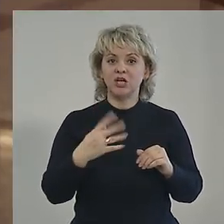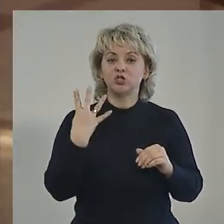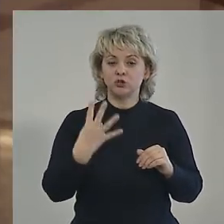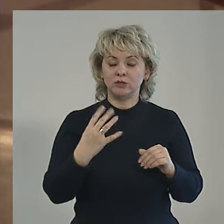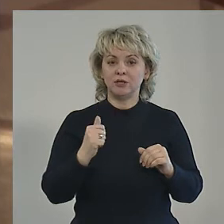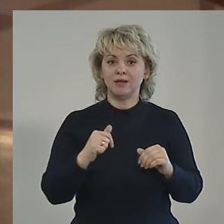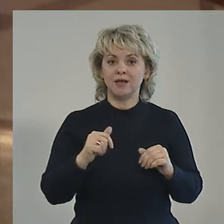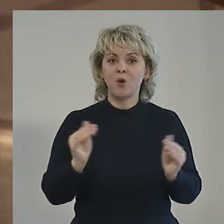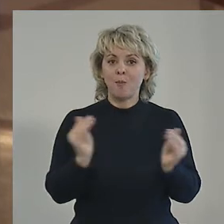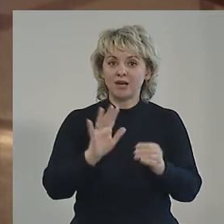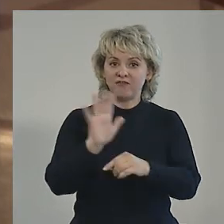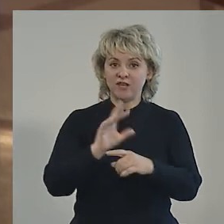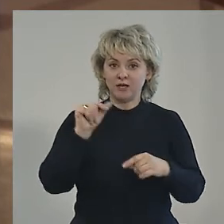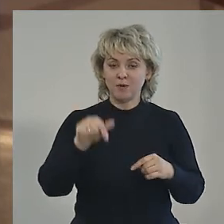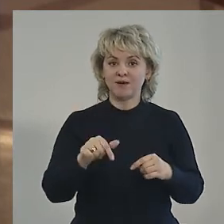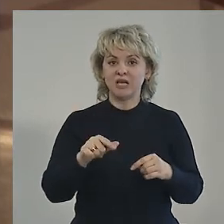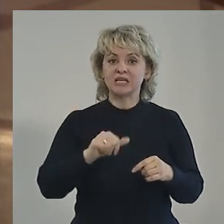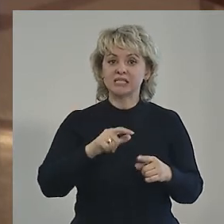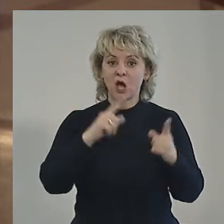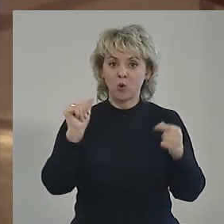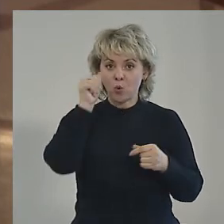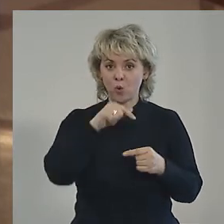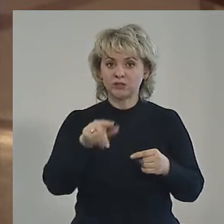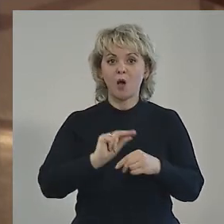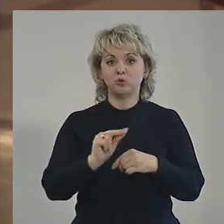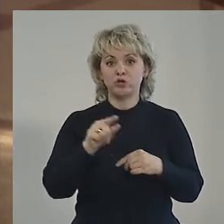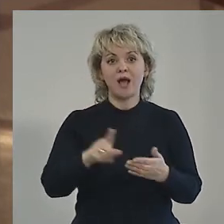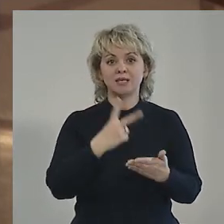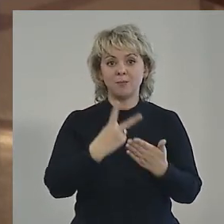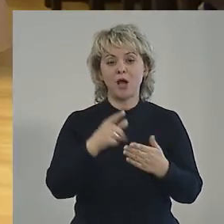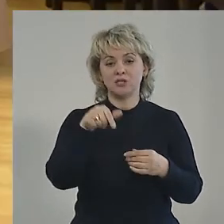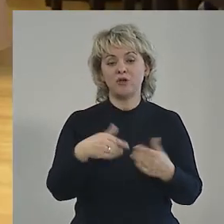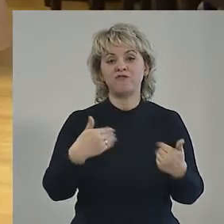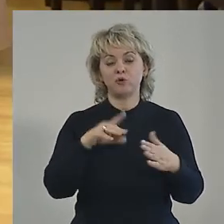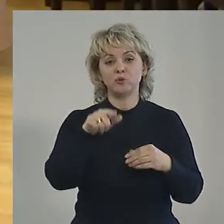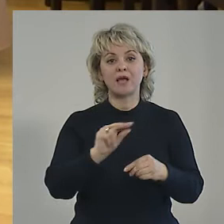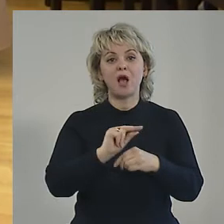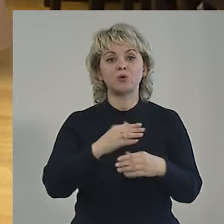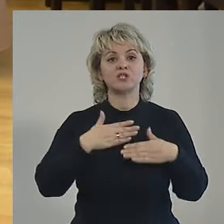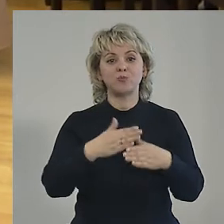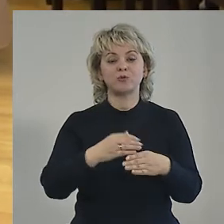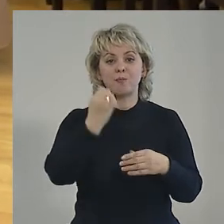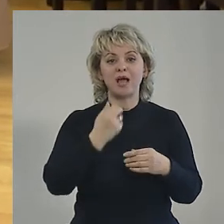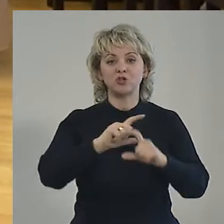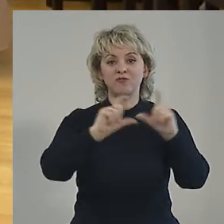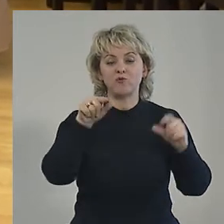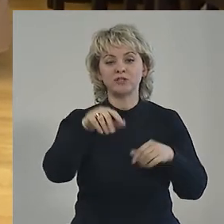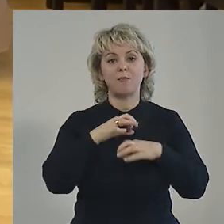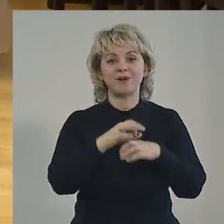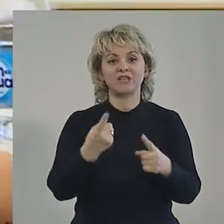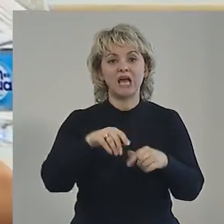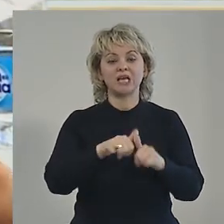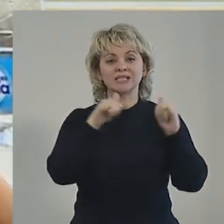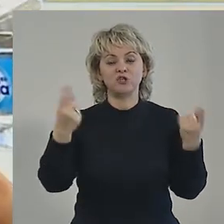4 короткометражных фильма за сезон, за год обучения они выпускают, снимают. Обучение с помощью благотворительного фонда проводят для